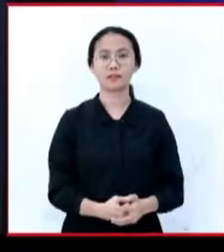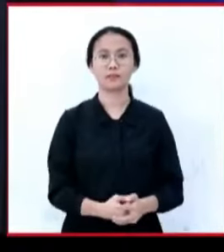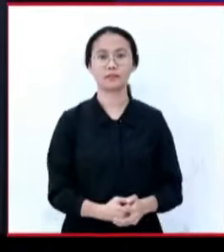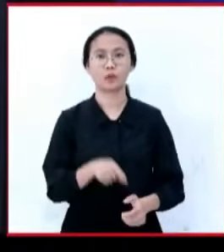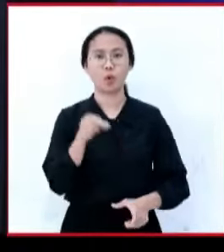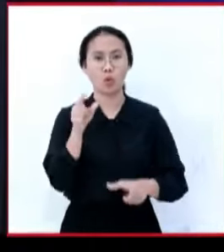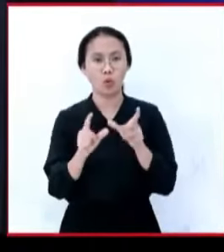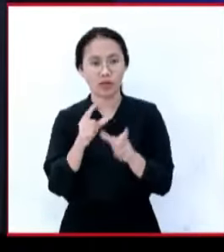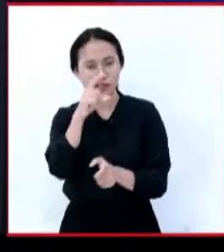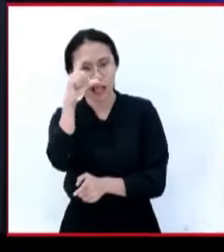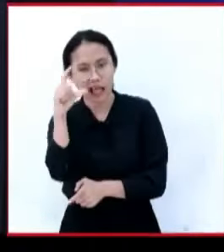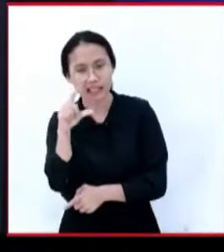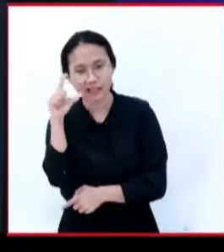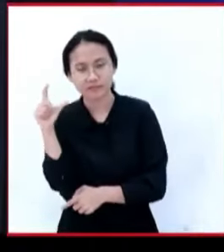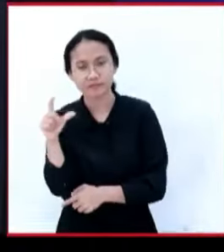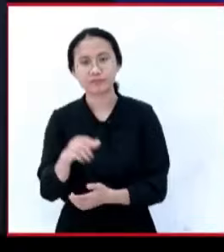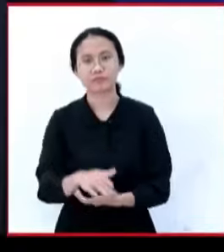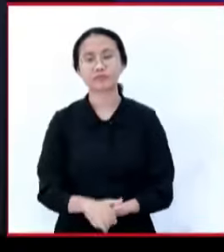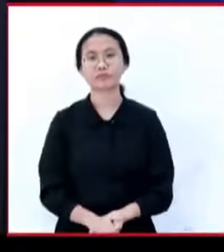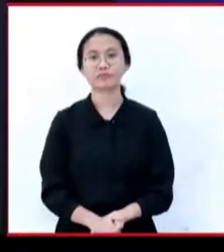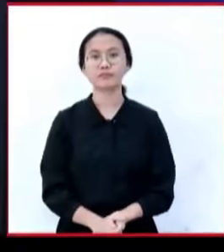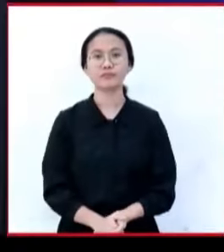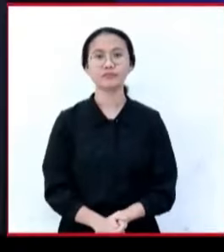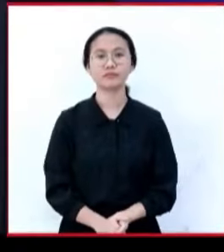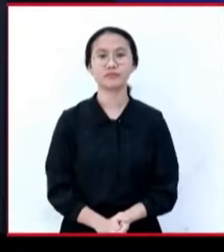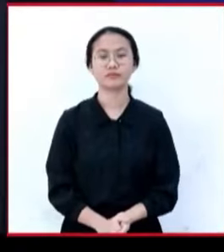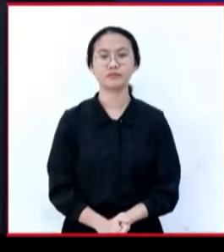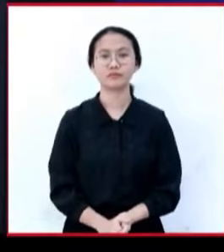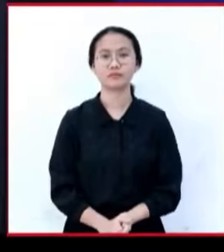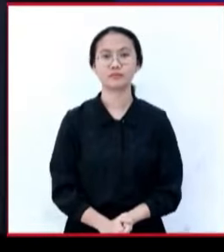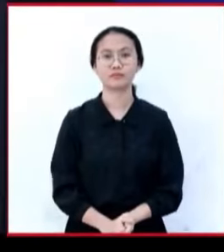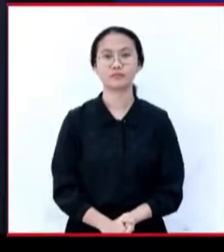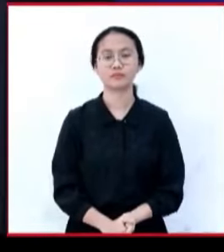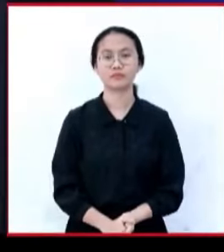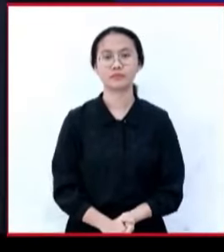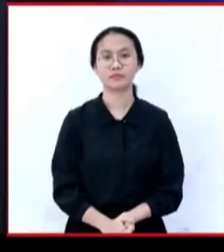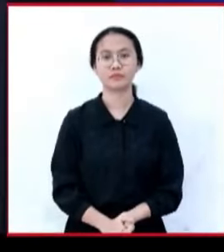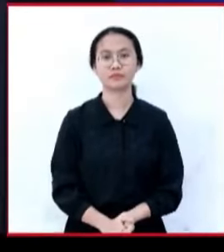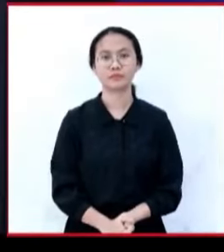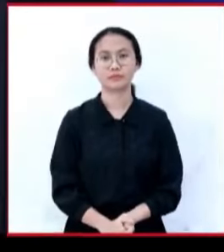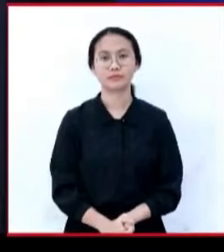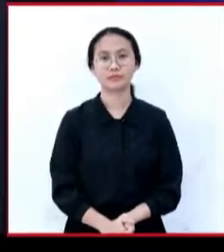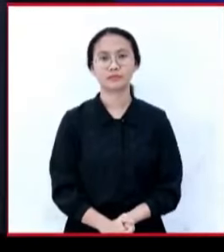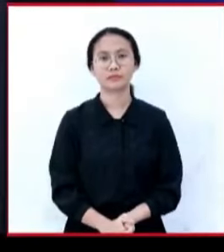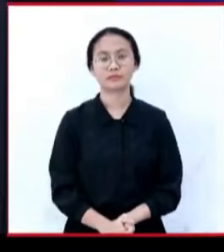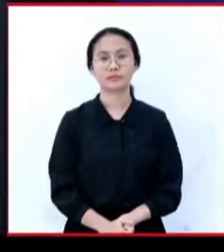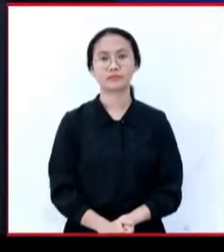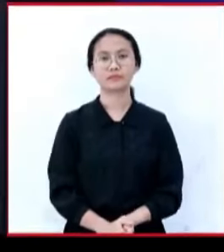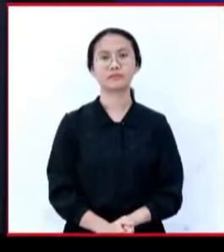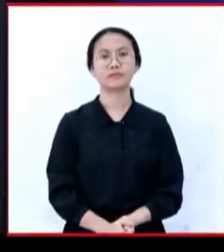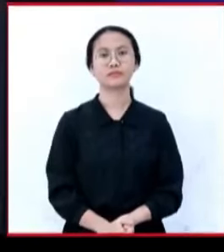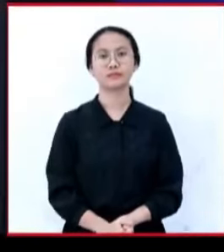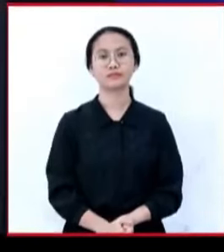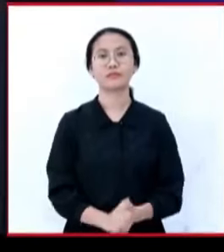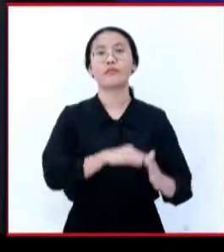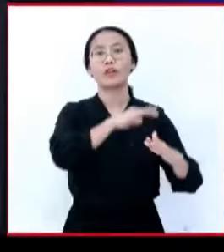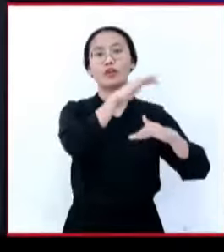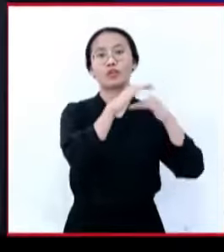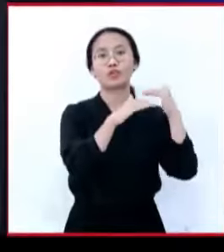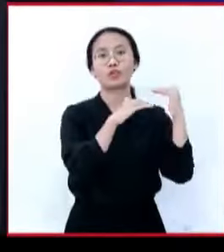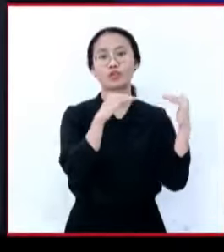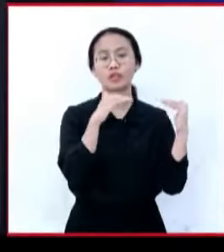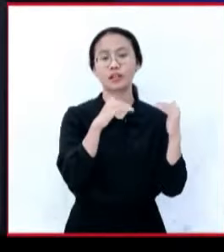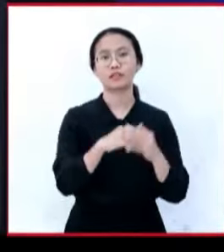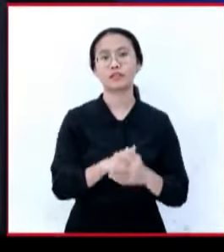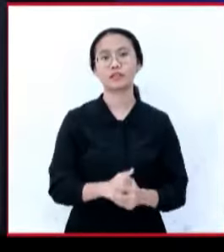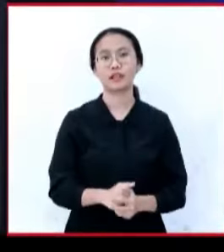langsung sampai surga berarti Memang surga itu dimensinya berbeda dimensi rohani Pak